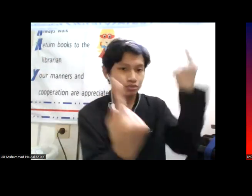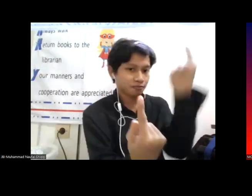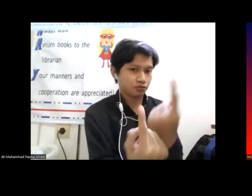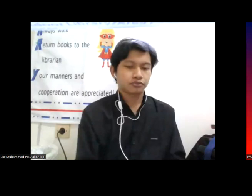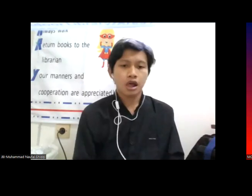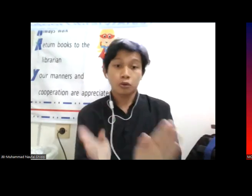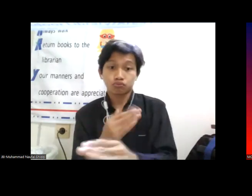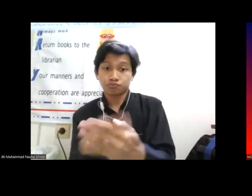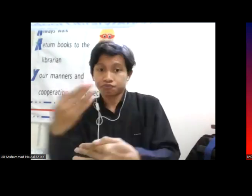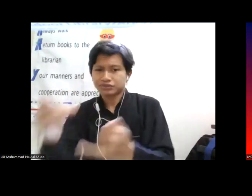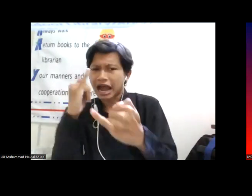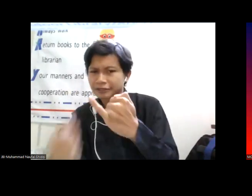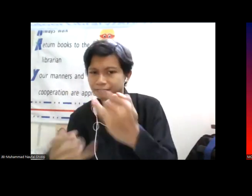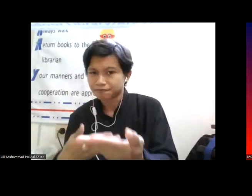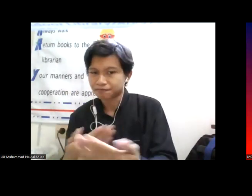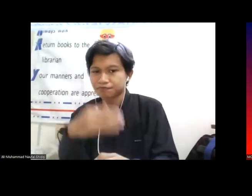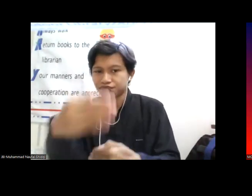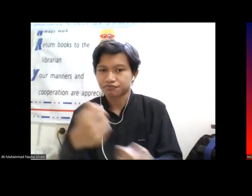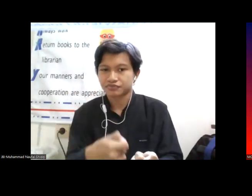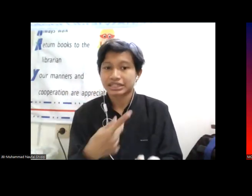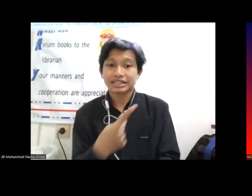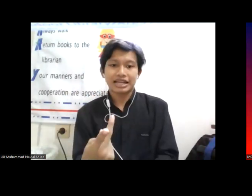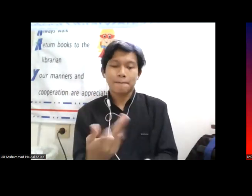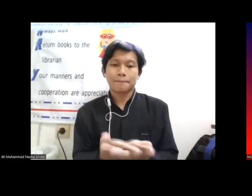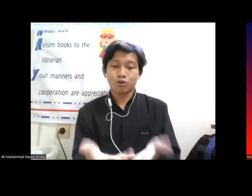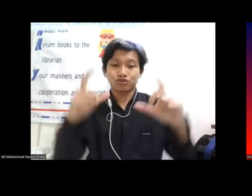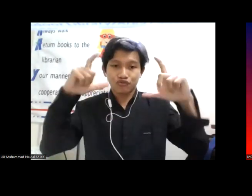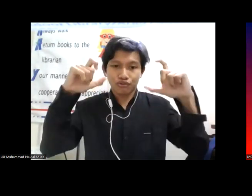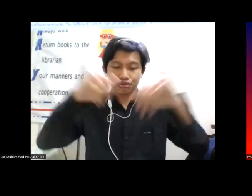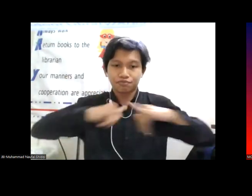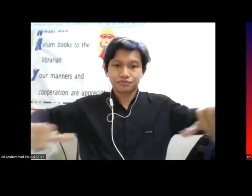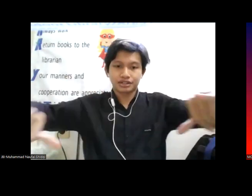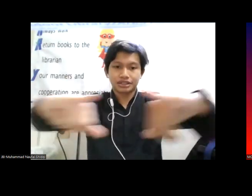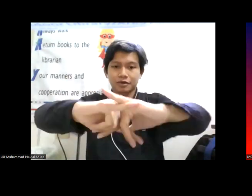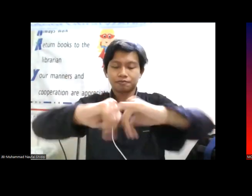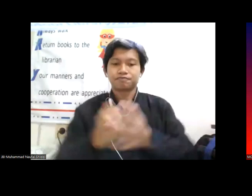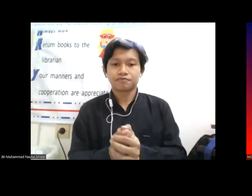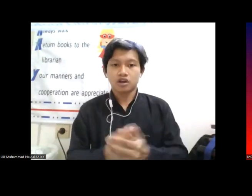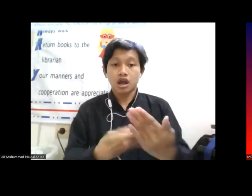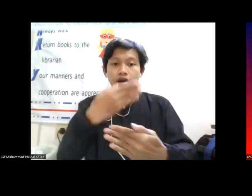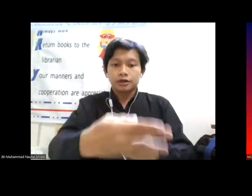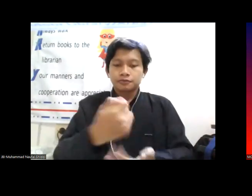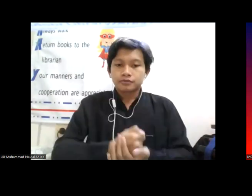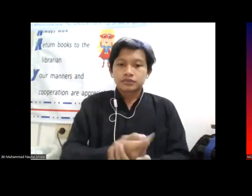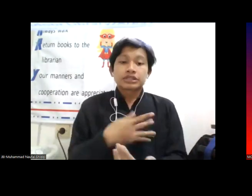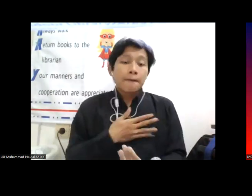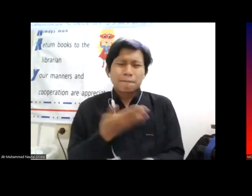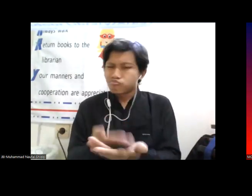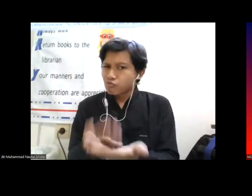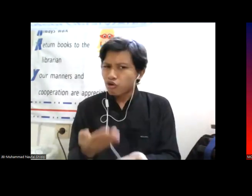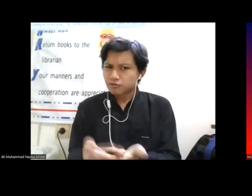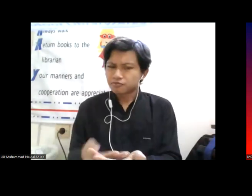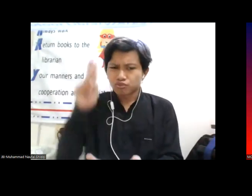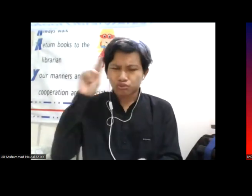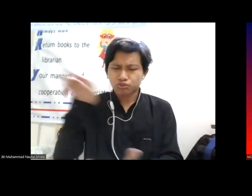beranjak ke acara selanjutnya kita foto bersama dulu ya Oleh karena itu kami mohon untuk